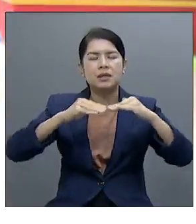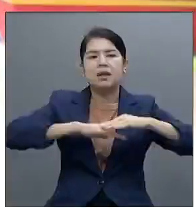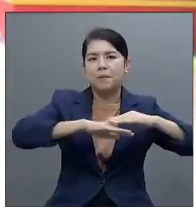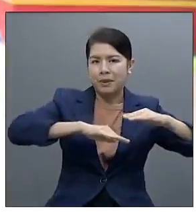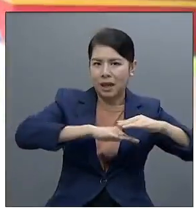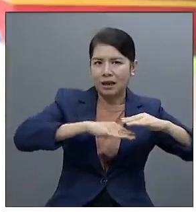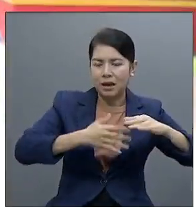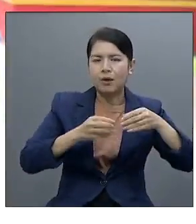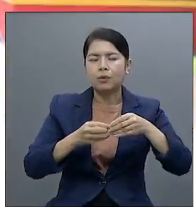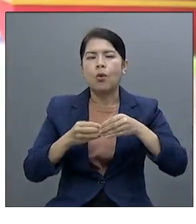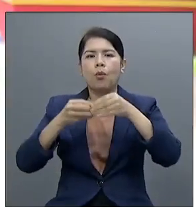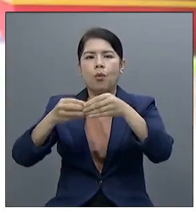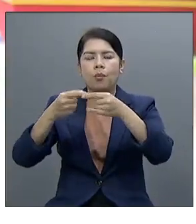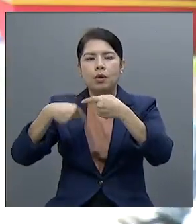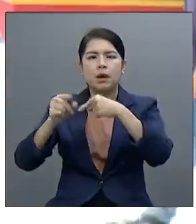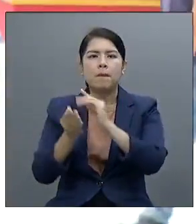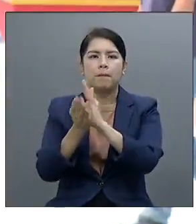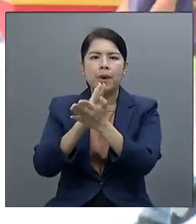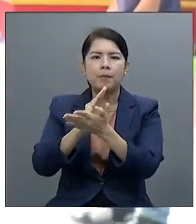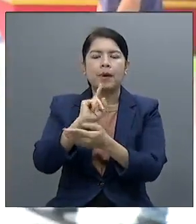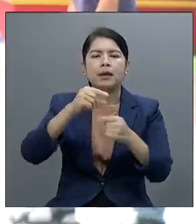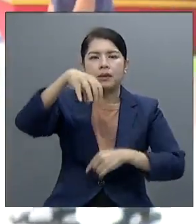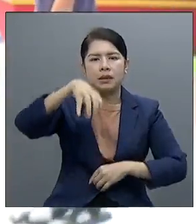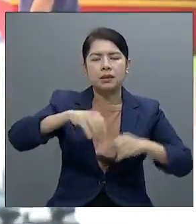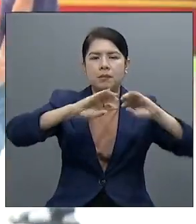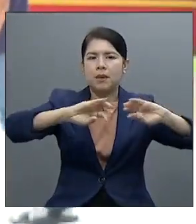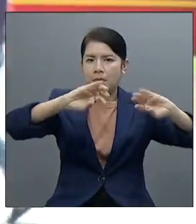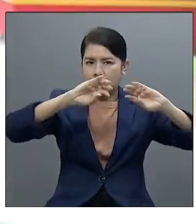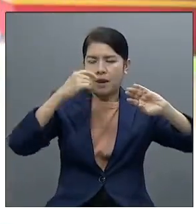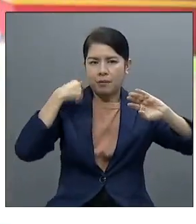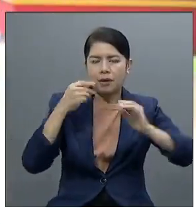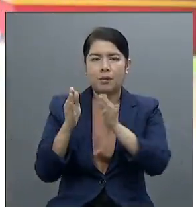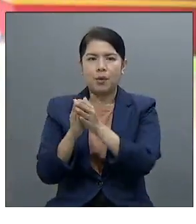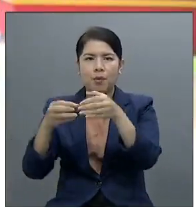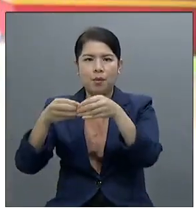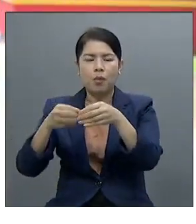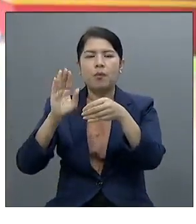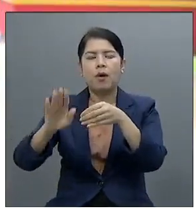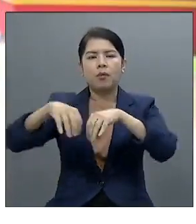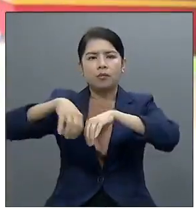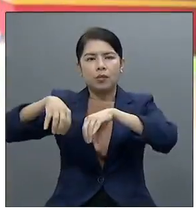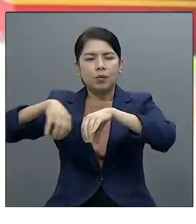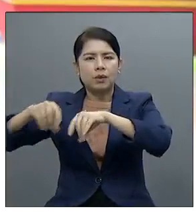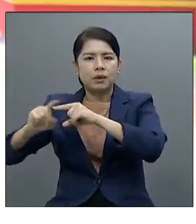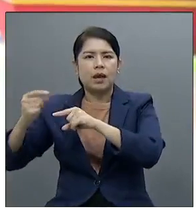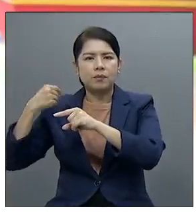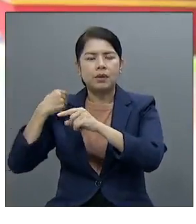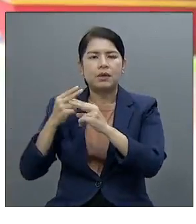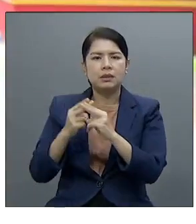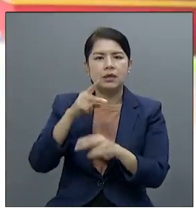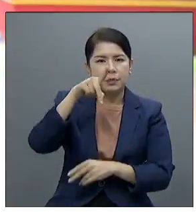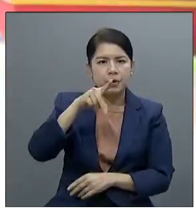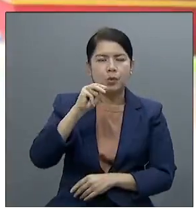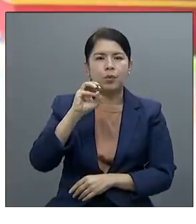ำเนียบรัฐบาลนะคะเพื่อสมทบกับการเคลื่อนขบวนของกลุ่มขบวนการประชาชนเพื่อสังคมที่เป็นธรรมหรือ P-Move นะคะเพื่อ